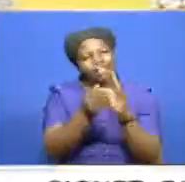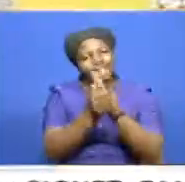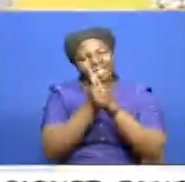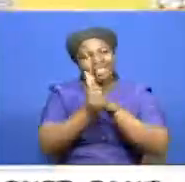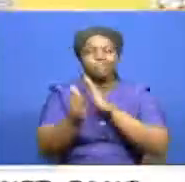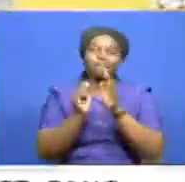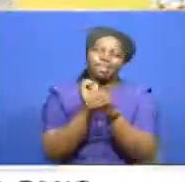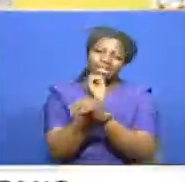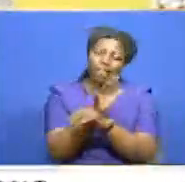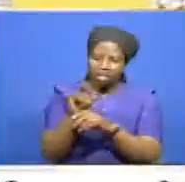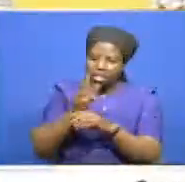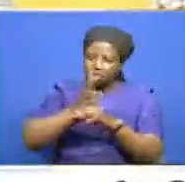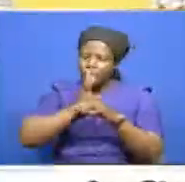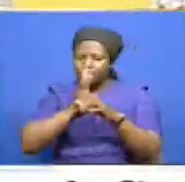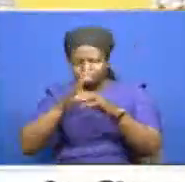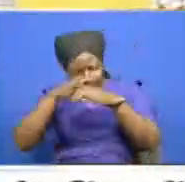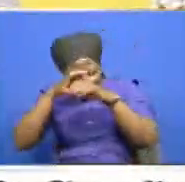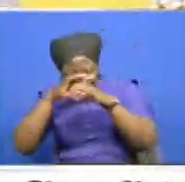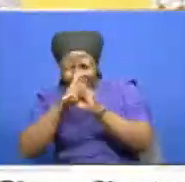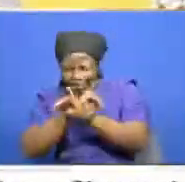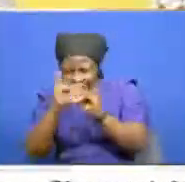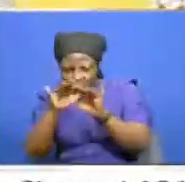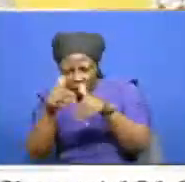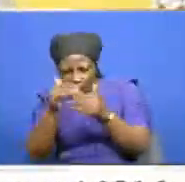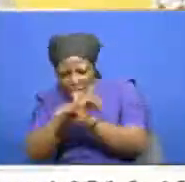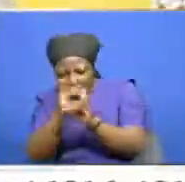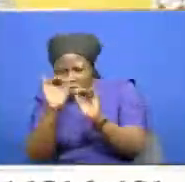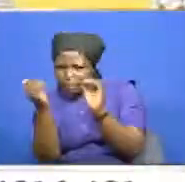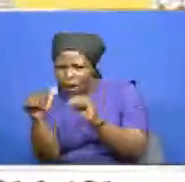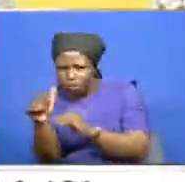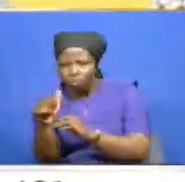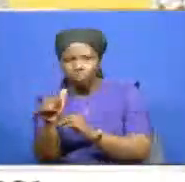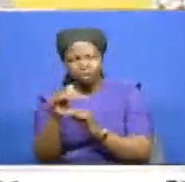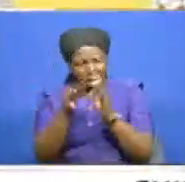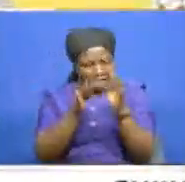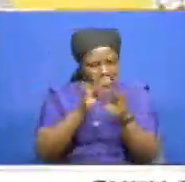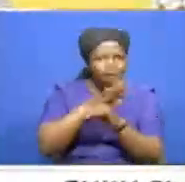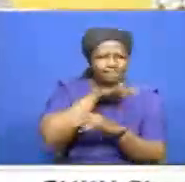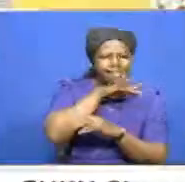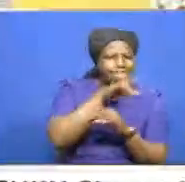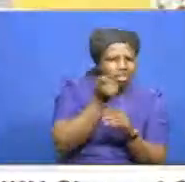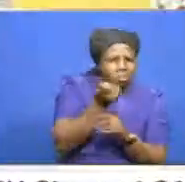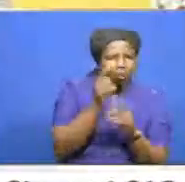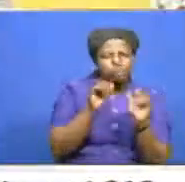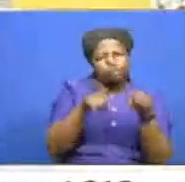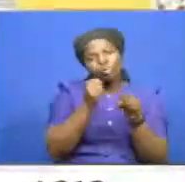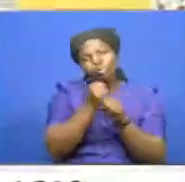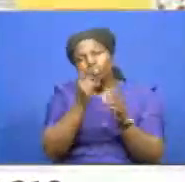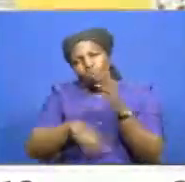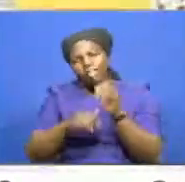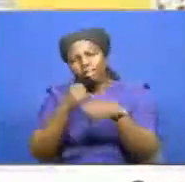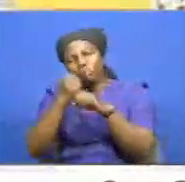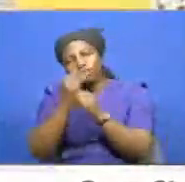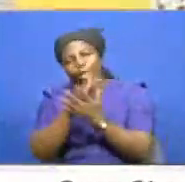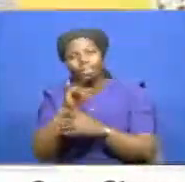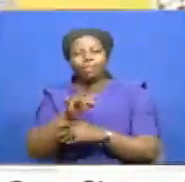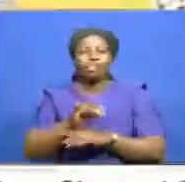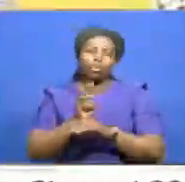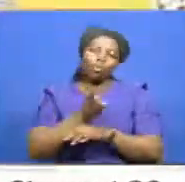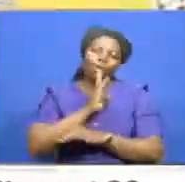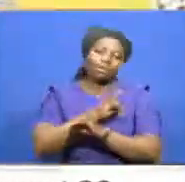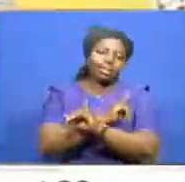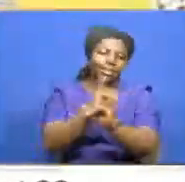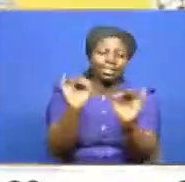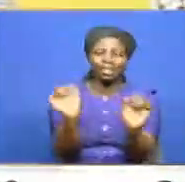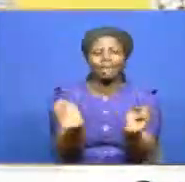vile iko, kama iko na uchafu kidogo vile unaweza kuifanya ndiwe iwe potable, ikue clean and safe to drink.